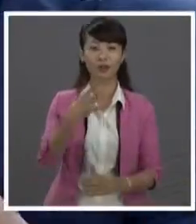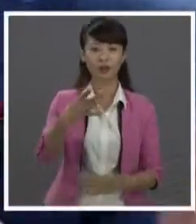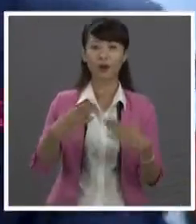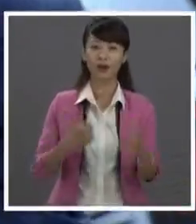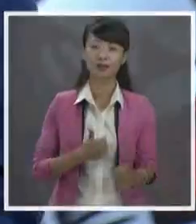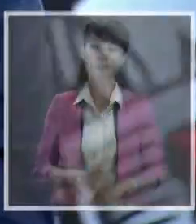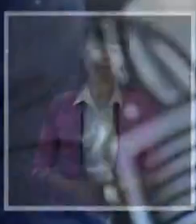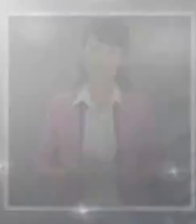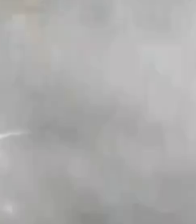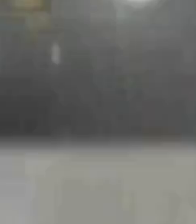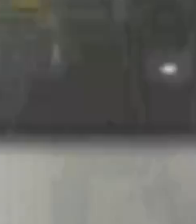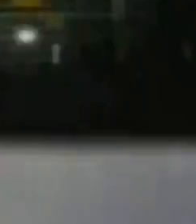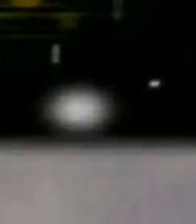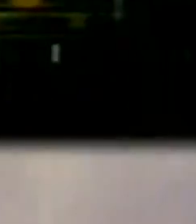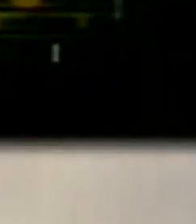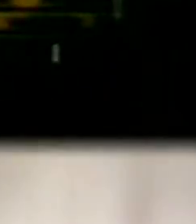有请。 有请。